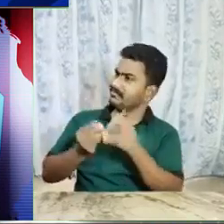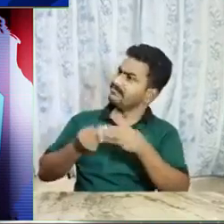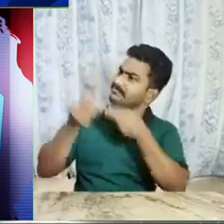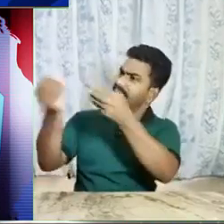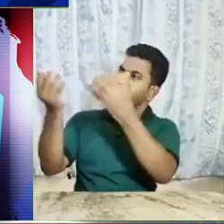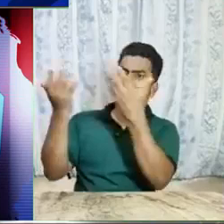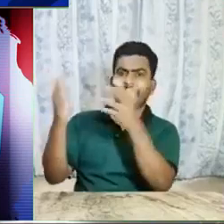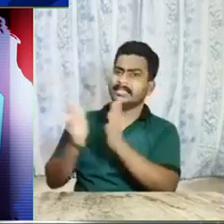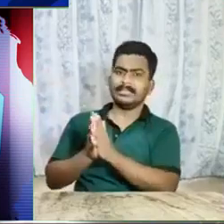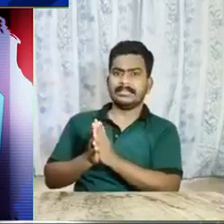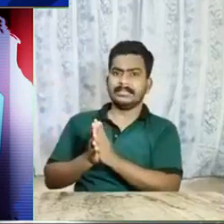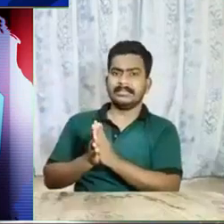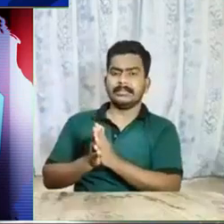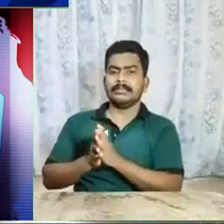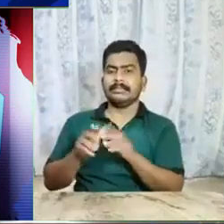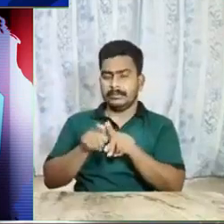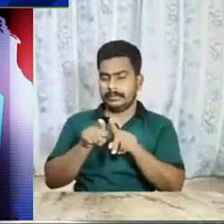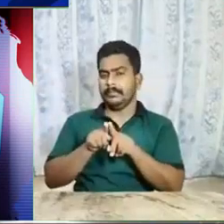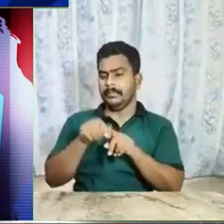200ഓളം പേരാണ് ഉണ്ടാവുക.